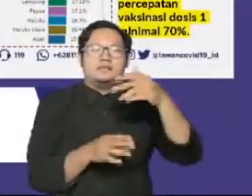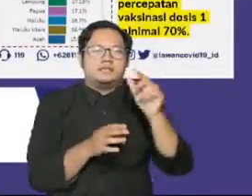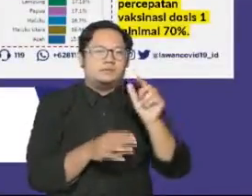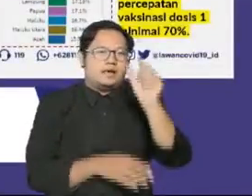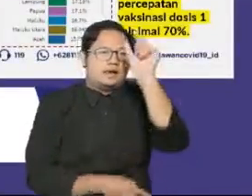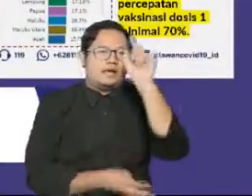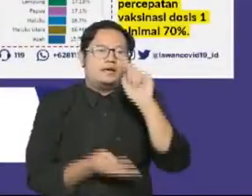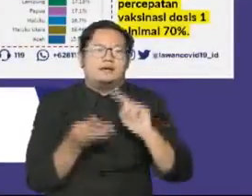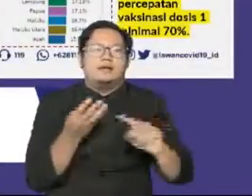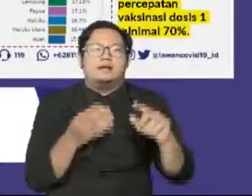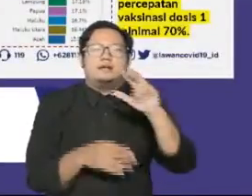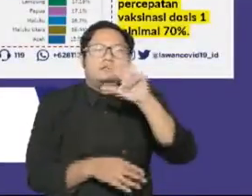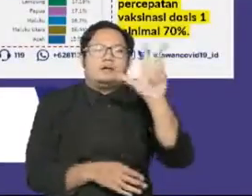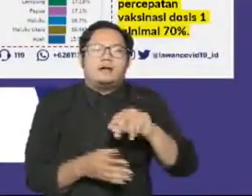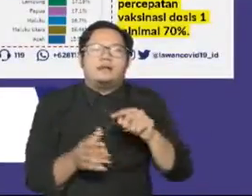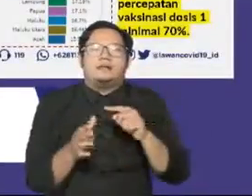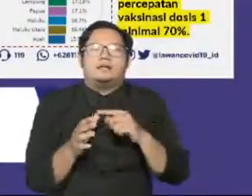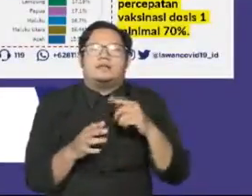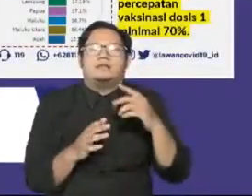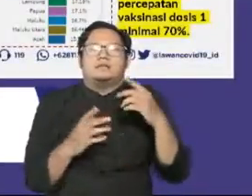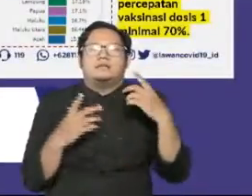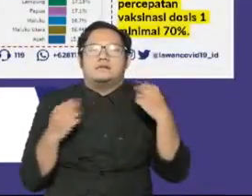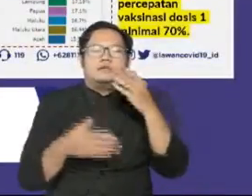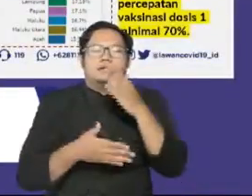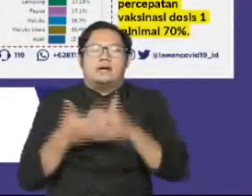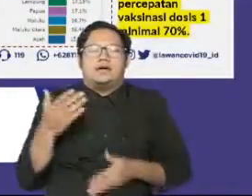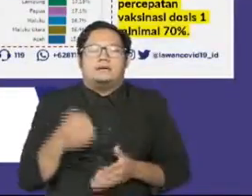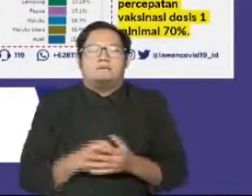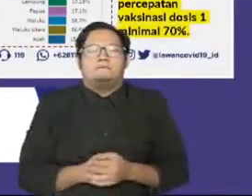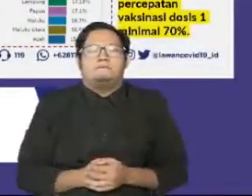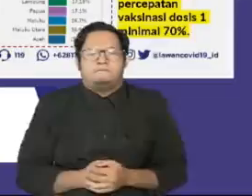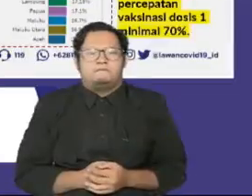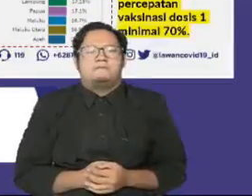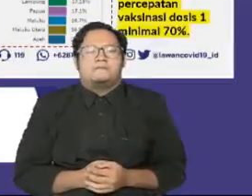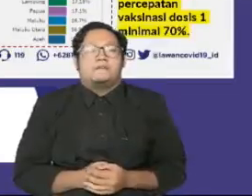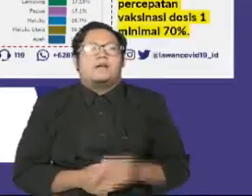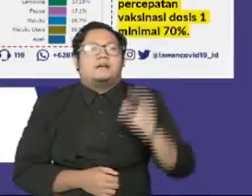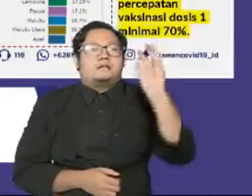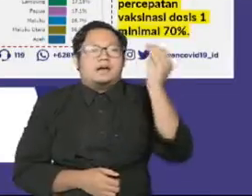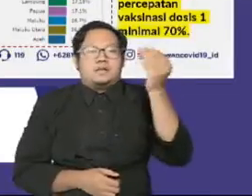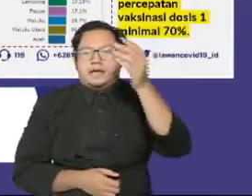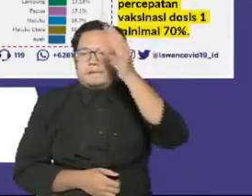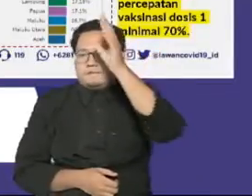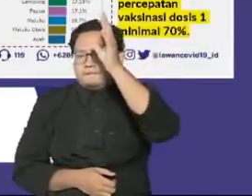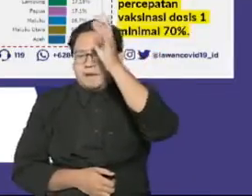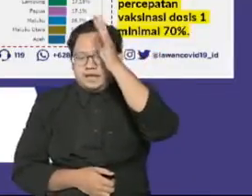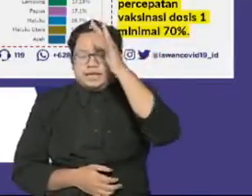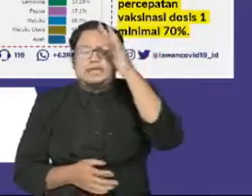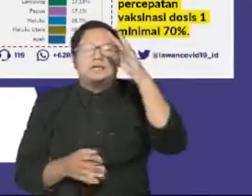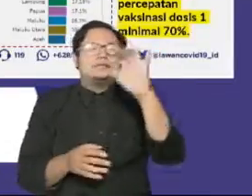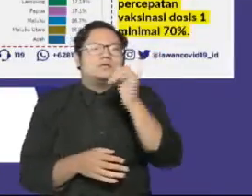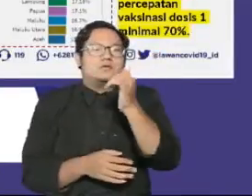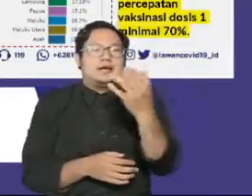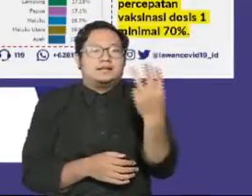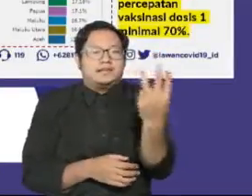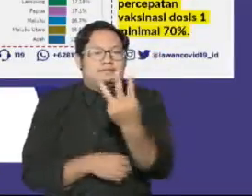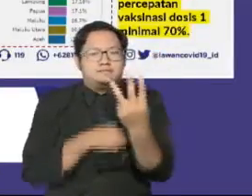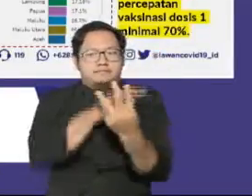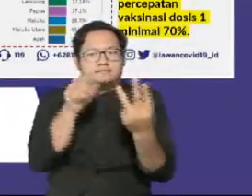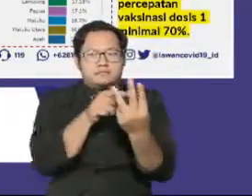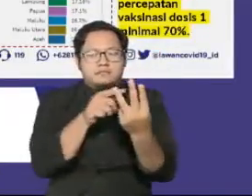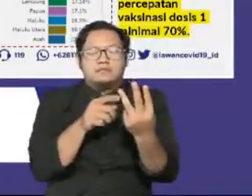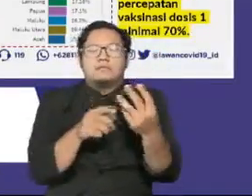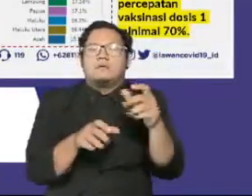Jateng ia bahkan DKI Bali dan Daerah Istimewa Jogyakarta 50%